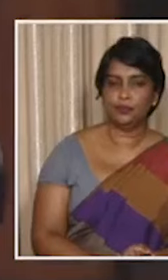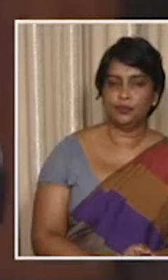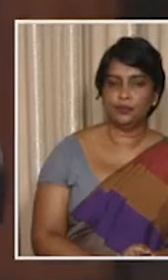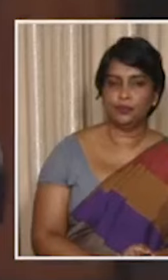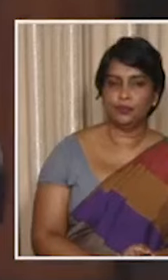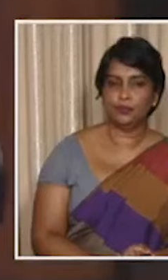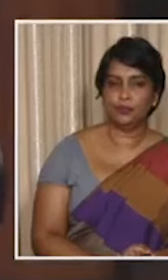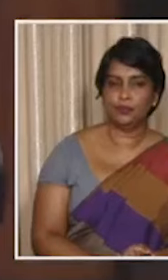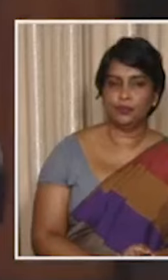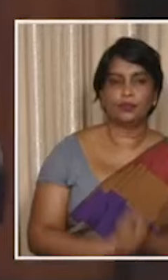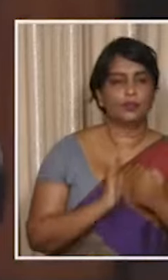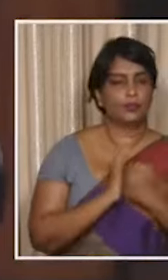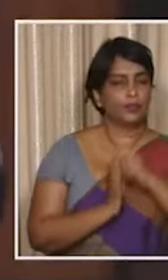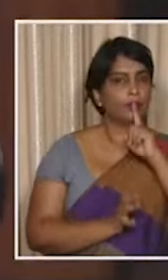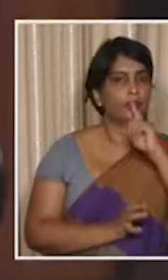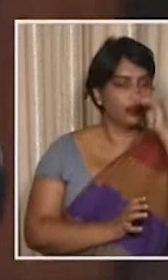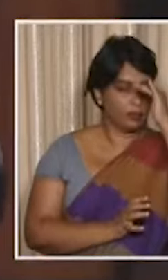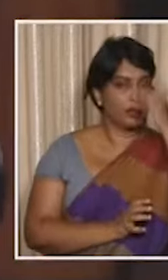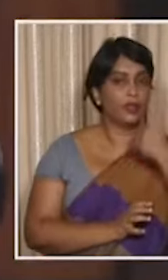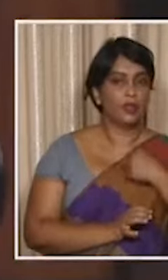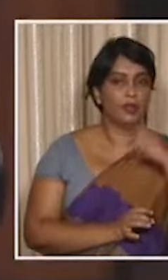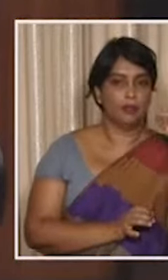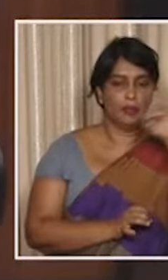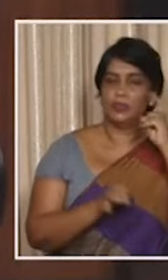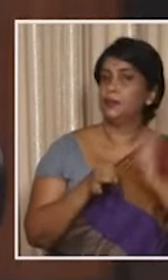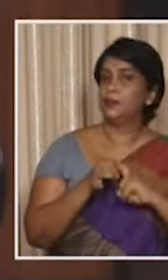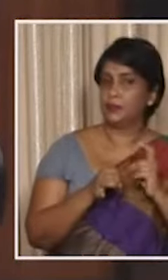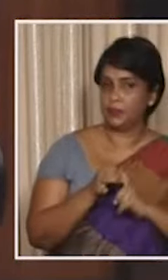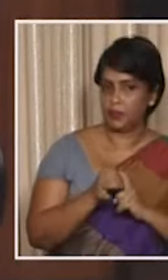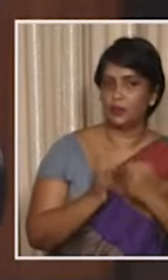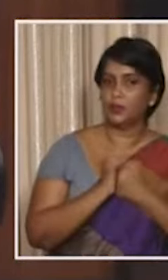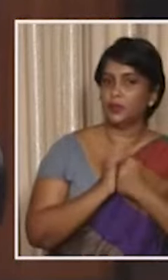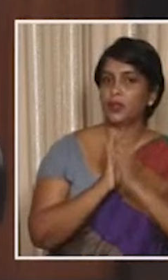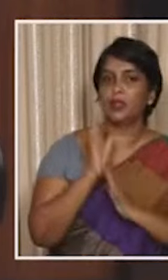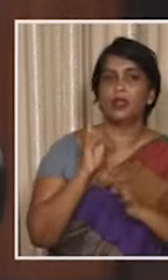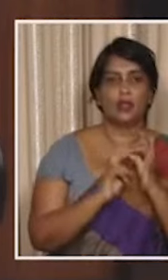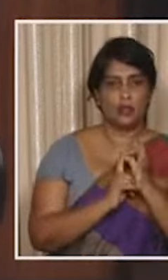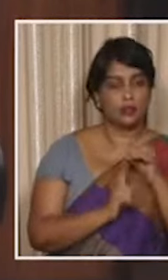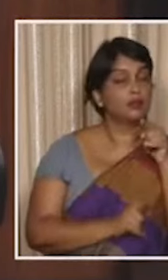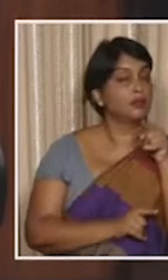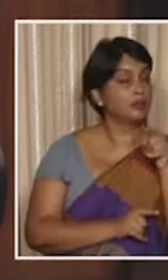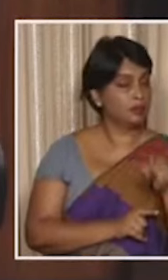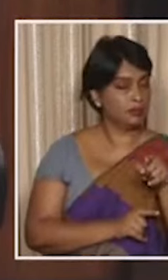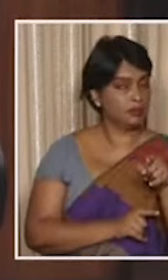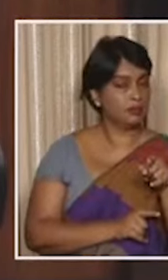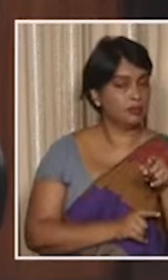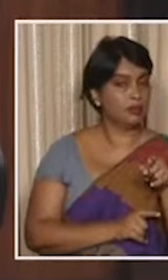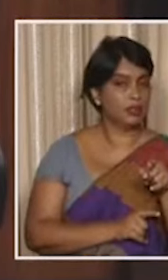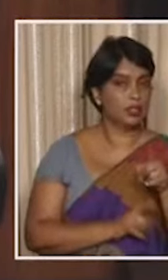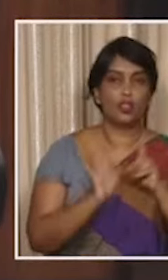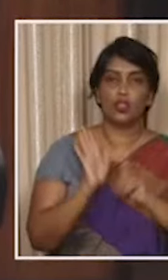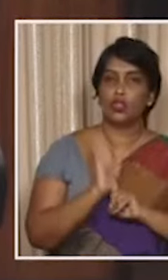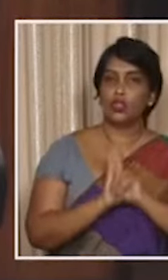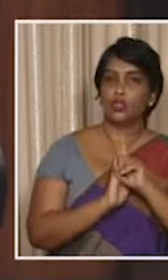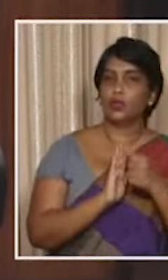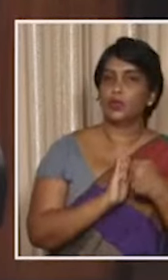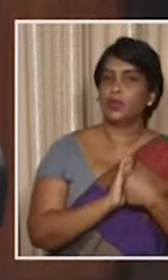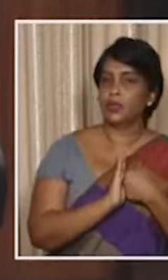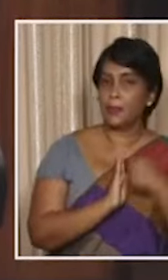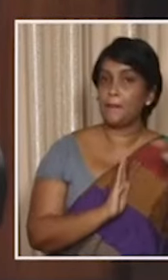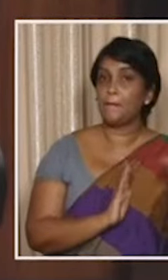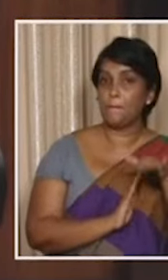சபாநாயகர் அவர்களே, என்னுடைய முதலாவது கேள்வி, கௌரவ அமைச்சர் அவர்களே, இந்த வடக்கு கிழக்கிலே இன்று நான்